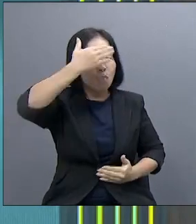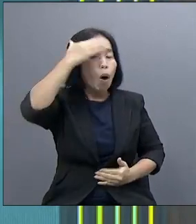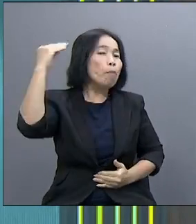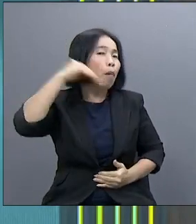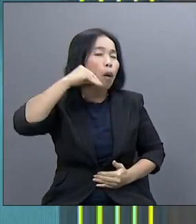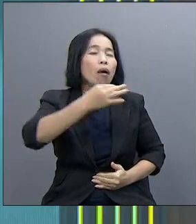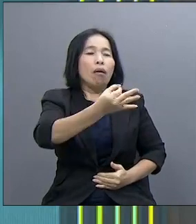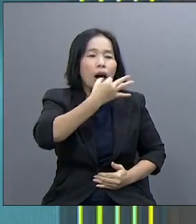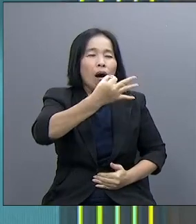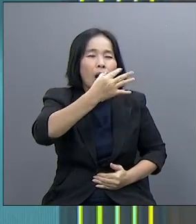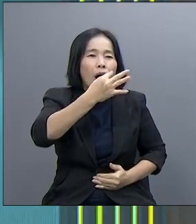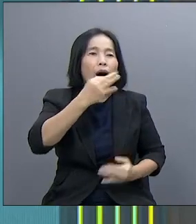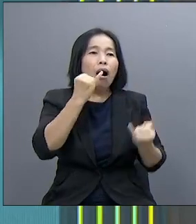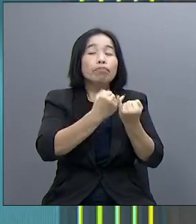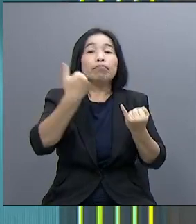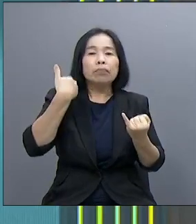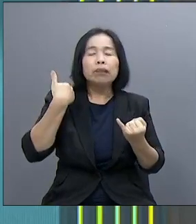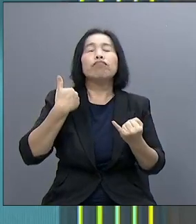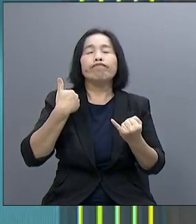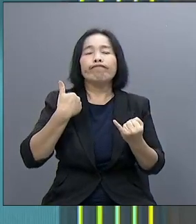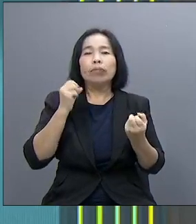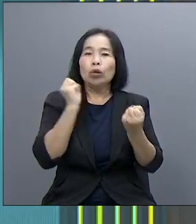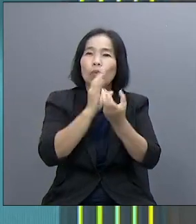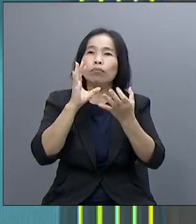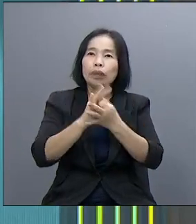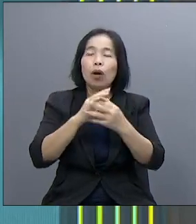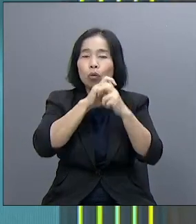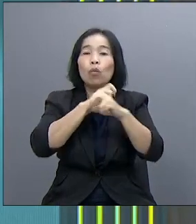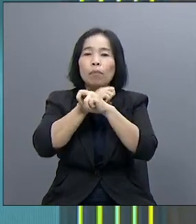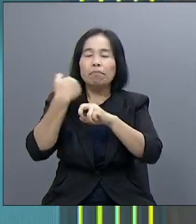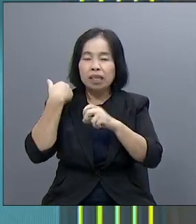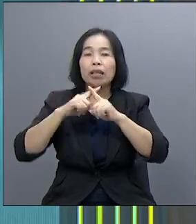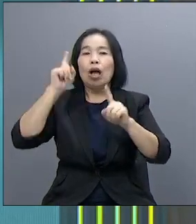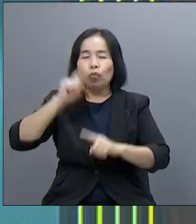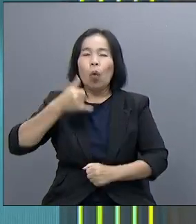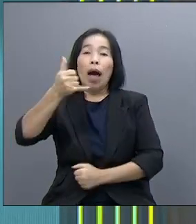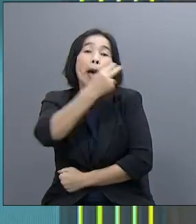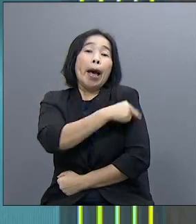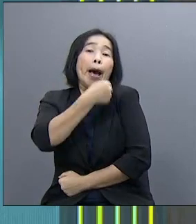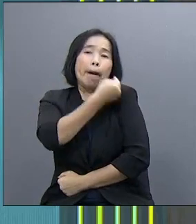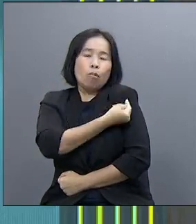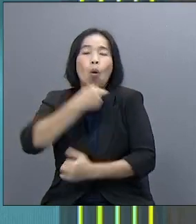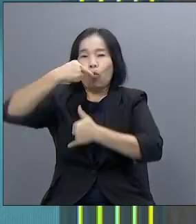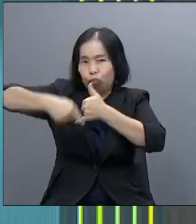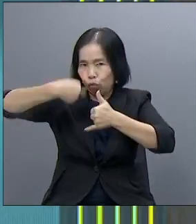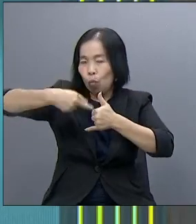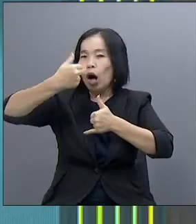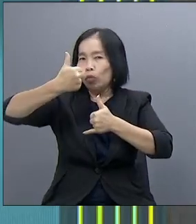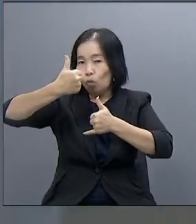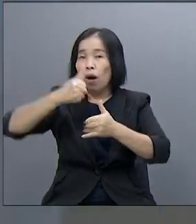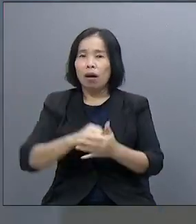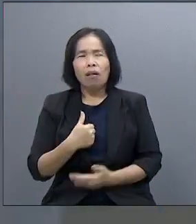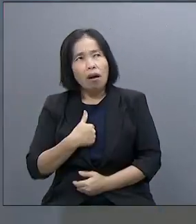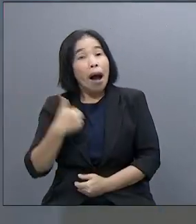าเนี่ยจริงๆแล้วก็ควรเรื่องตรวจสอบได้ละ มัน จะมีเช็คความแน่นมวลกระดูกนะครับว่าเราเป็นไหม อ๋อเดี๋ยวนี้ตรวจสุขภาพประจ